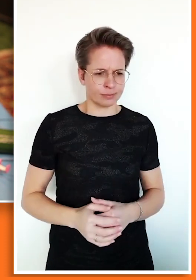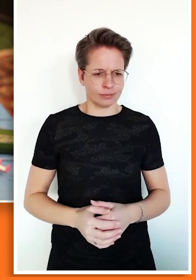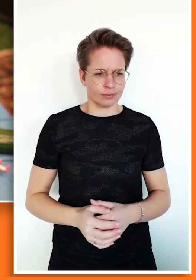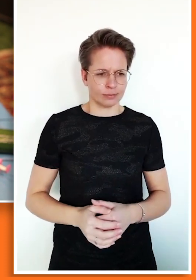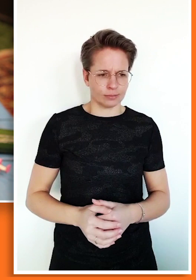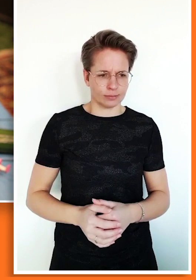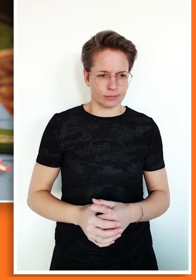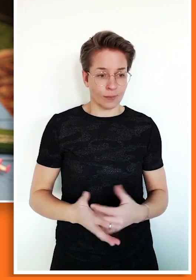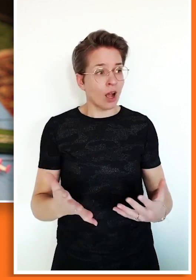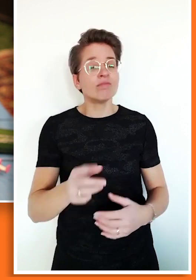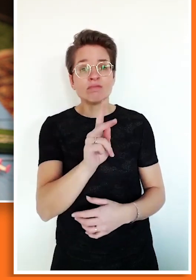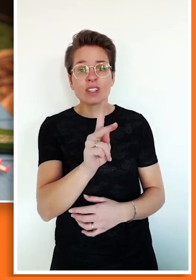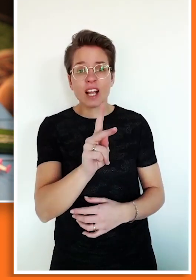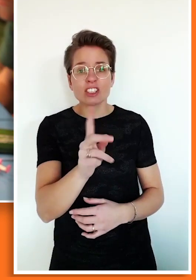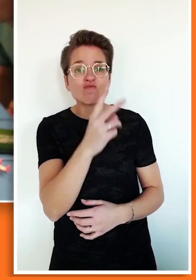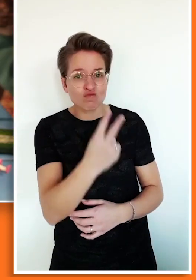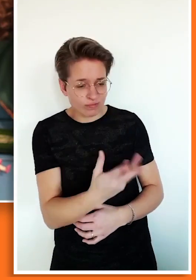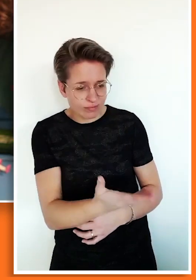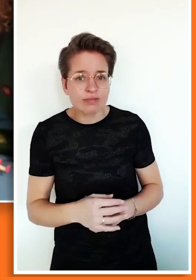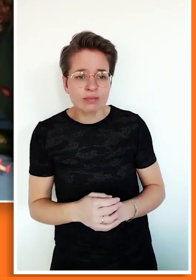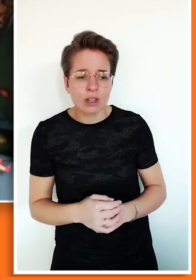Dit is zo paars. Nou, Kees, nu jij.